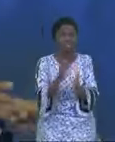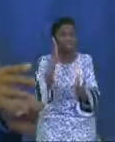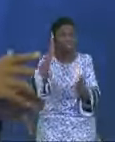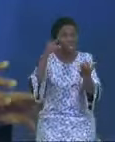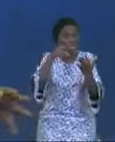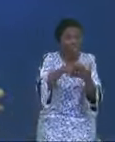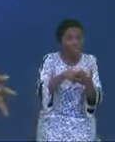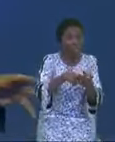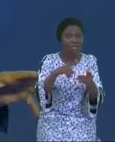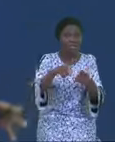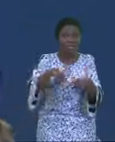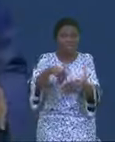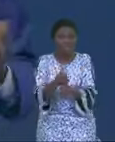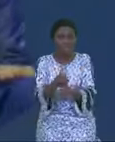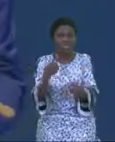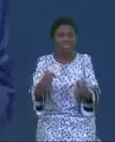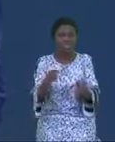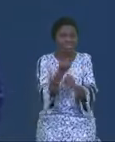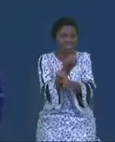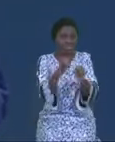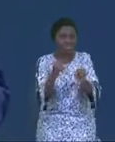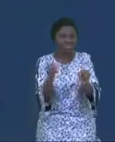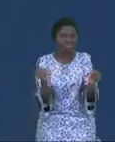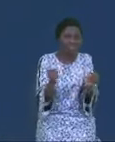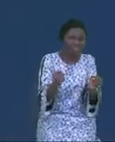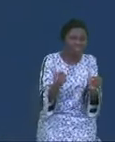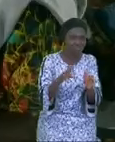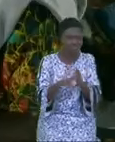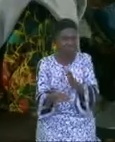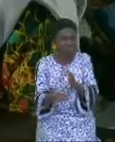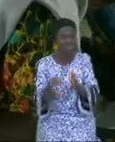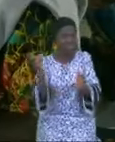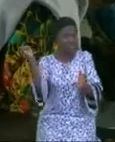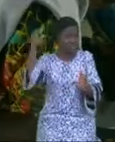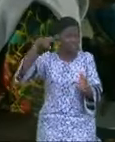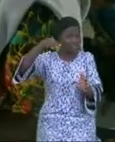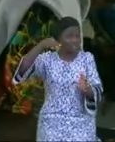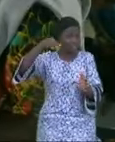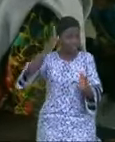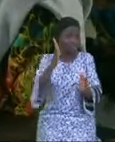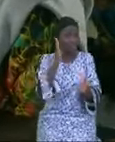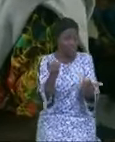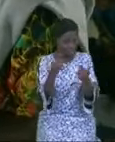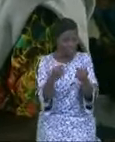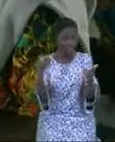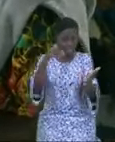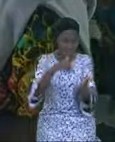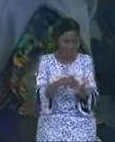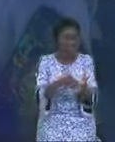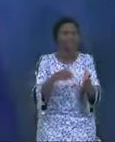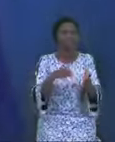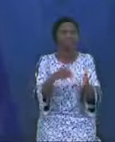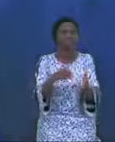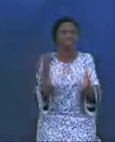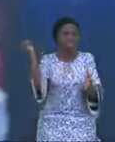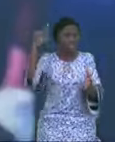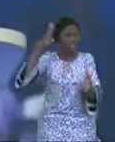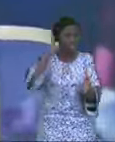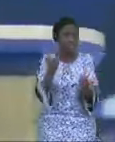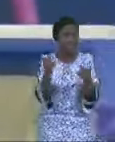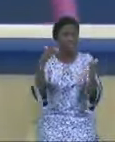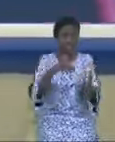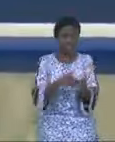viens pour et qui fait qui fait secouer ton salagace viendra encore et